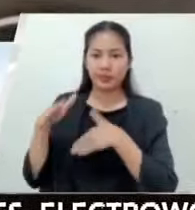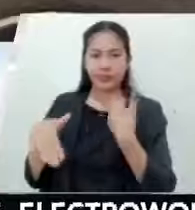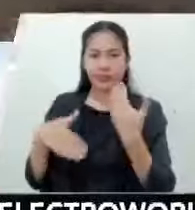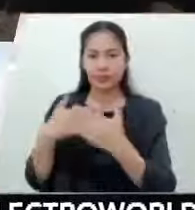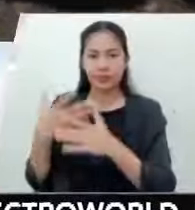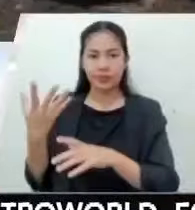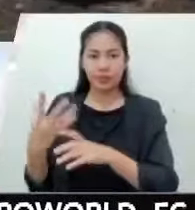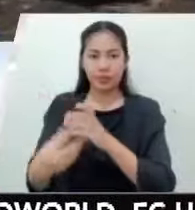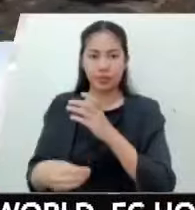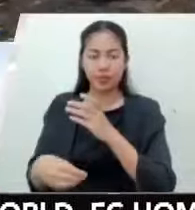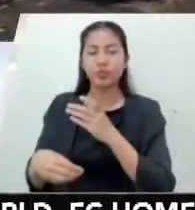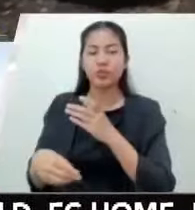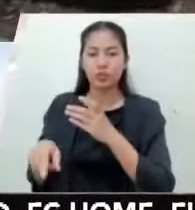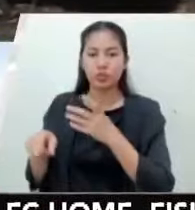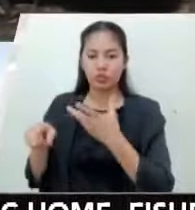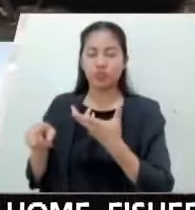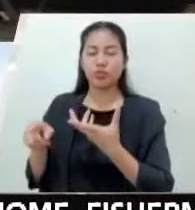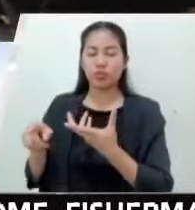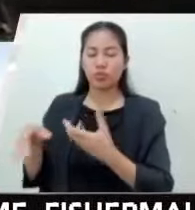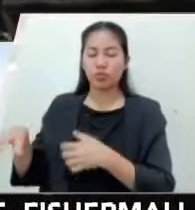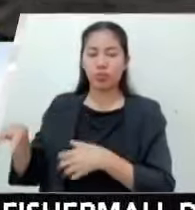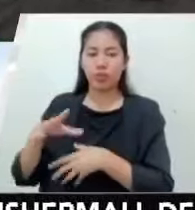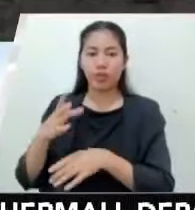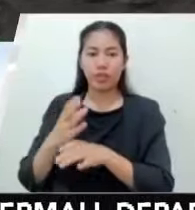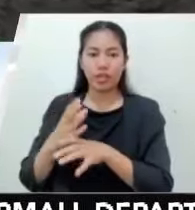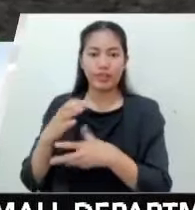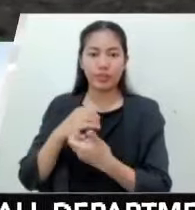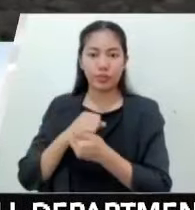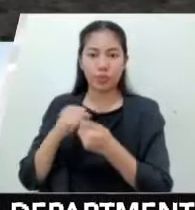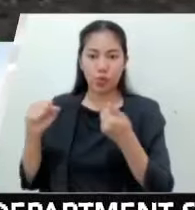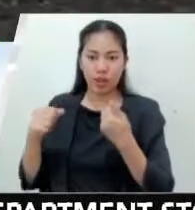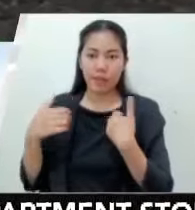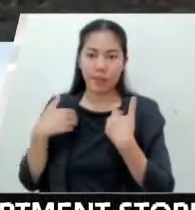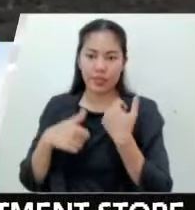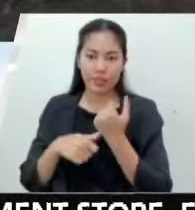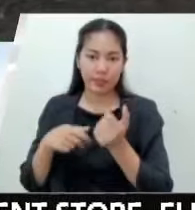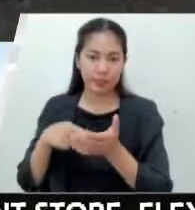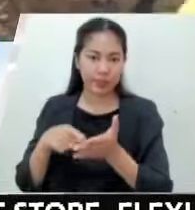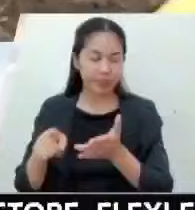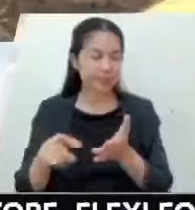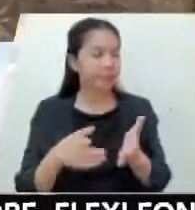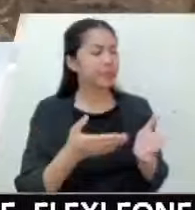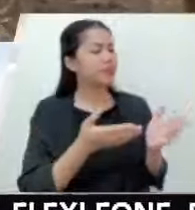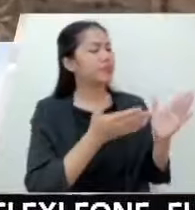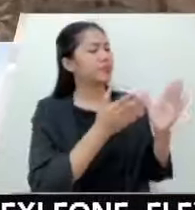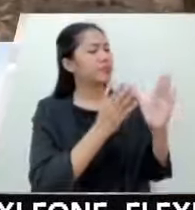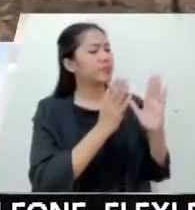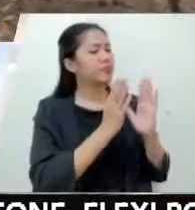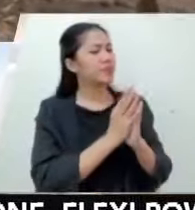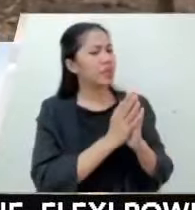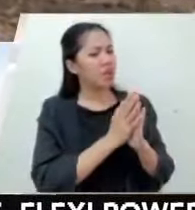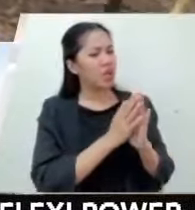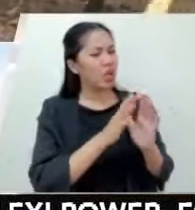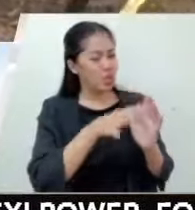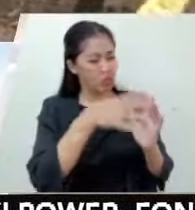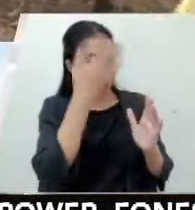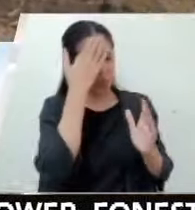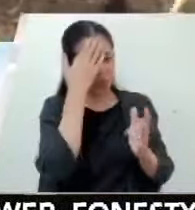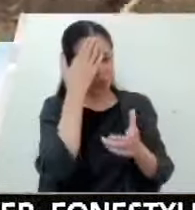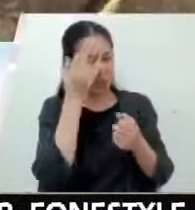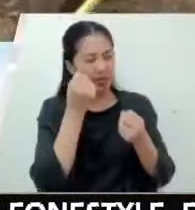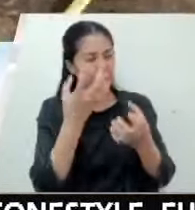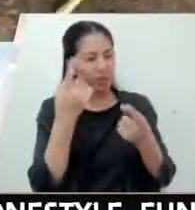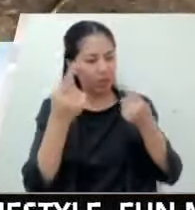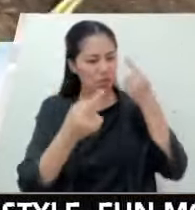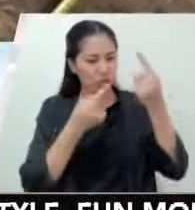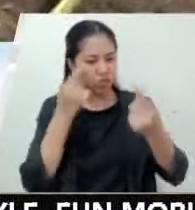to the incident. Oh, very quickly po, meron po ba kayong informasyon na matagal na parang may concern yung mga nagpa-park diyan kasi matataas yung mga damo diyan